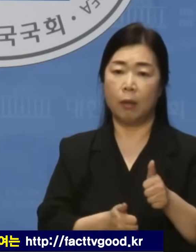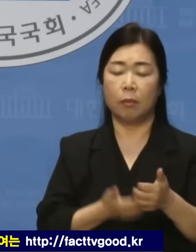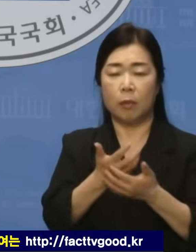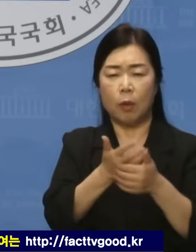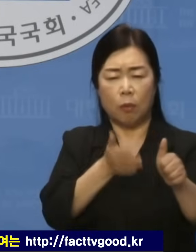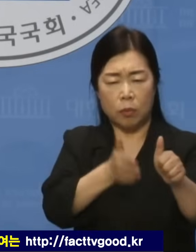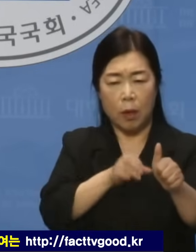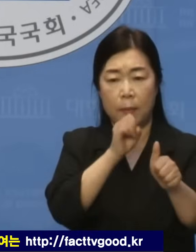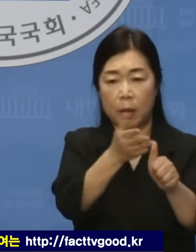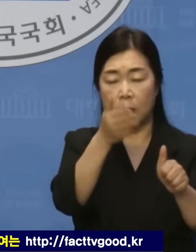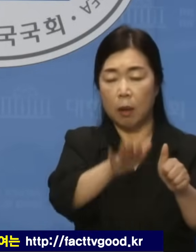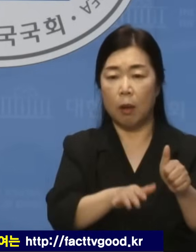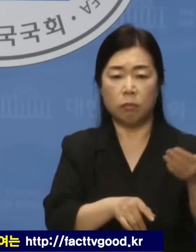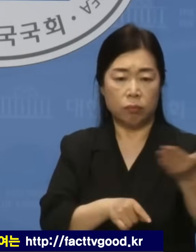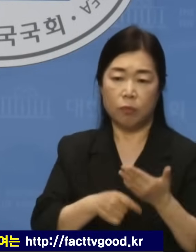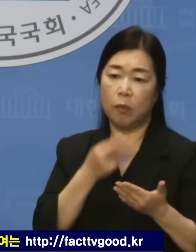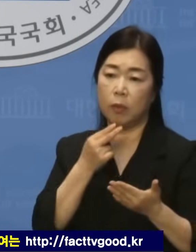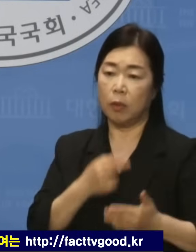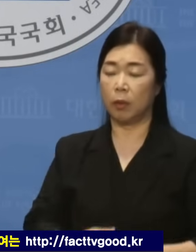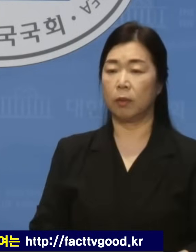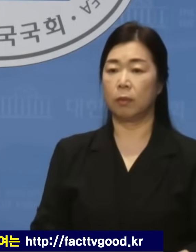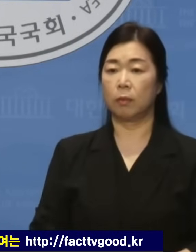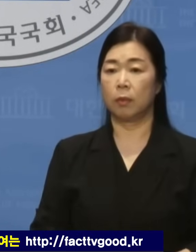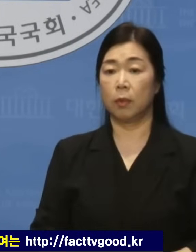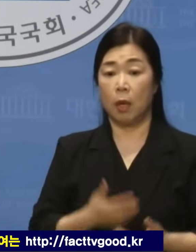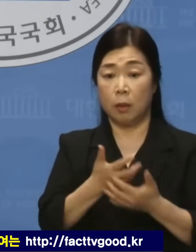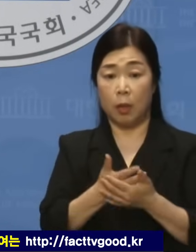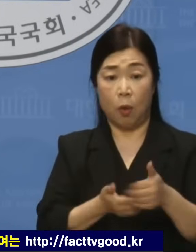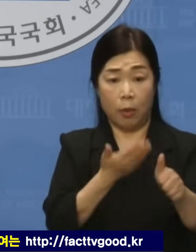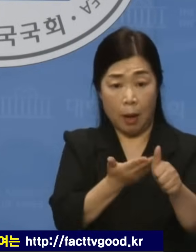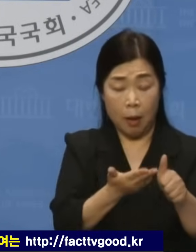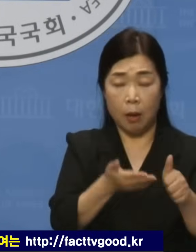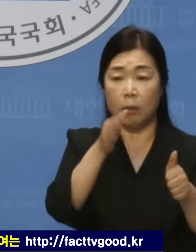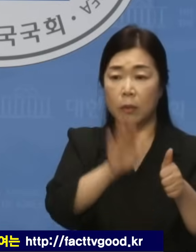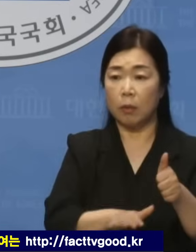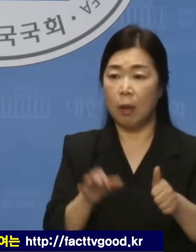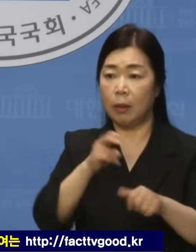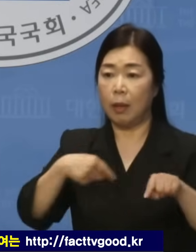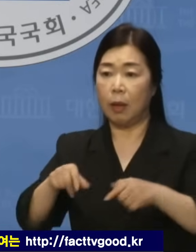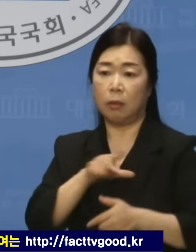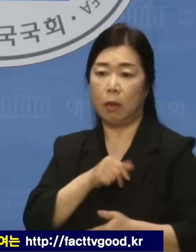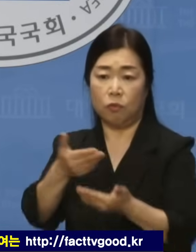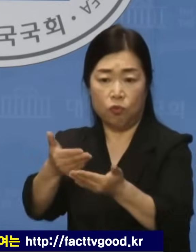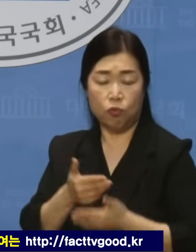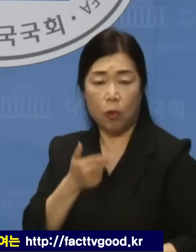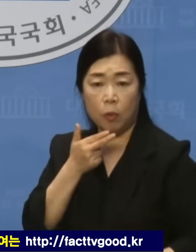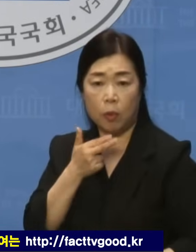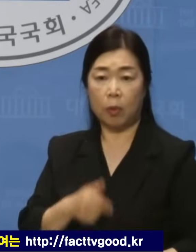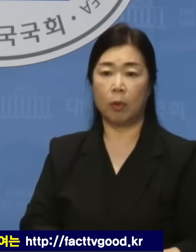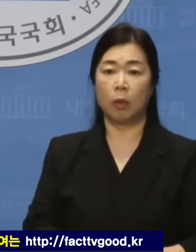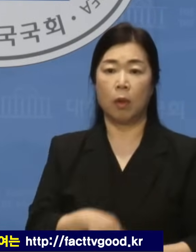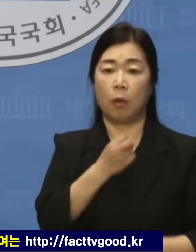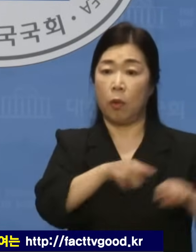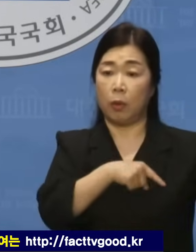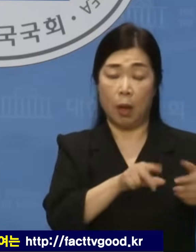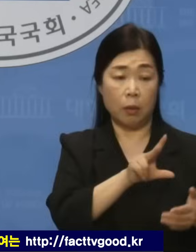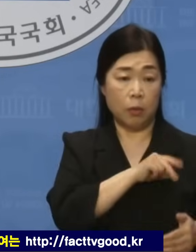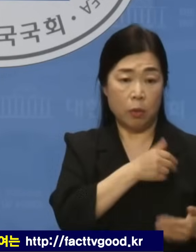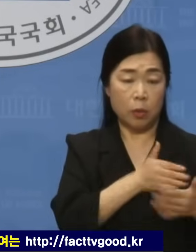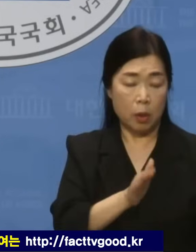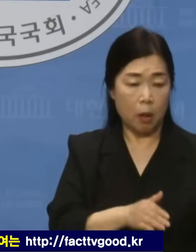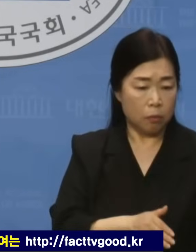있지 않습니다. 동일한 요청 자료임에도 야당 의원실에는 제출되지 않은 자료가 여당 의원실에는